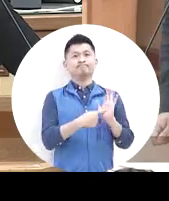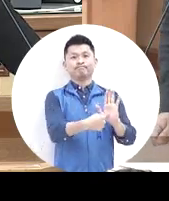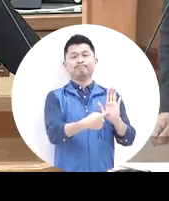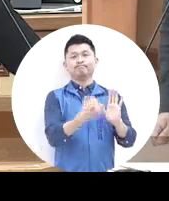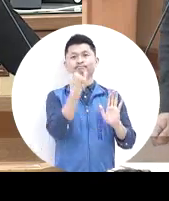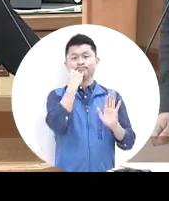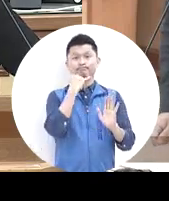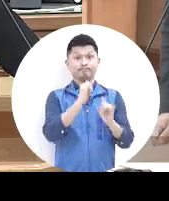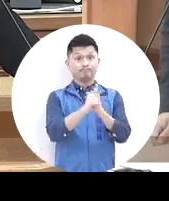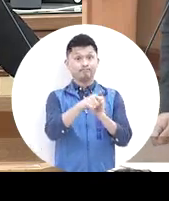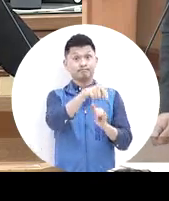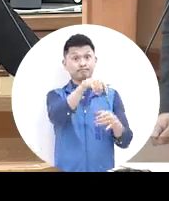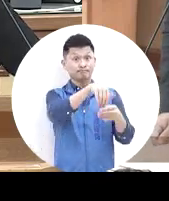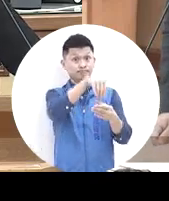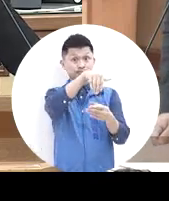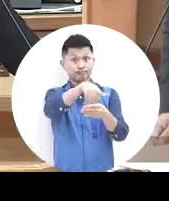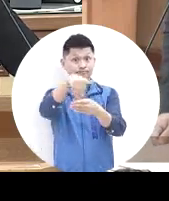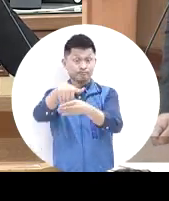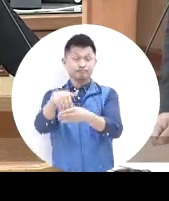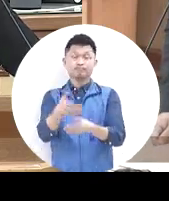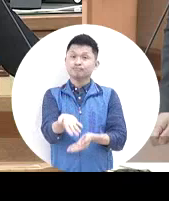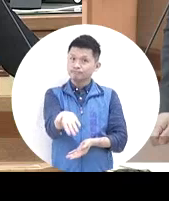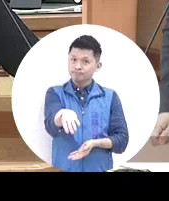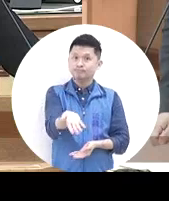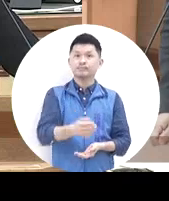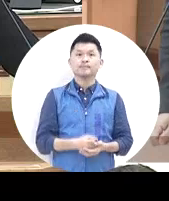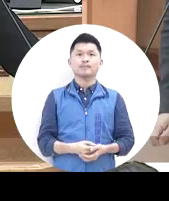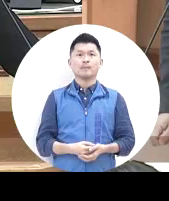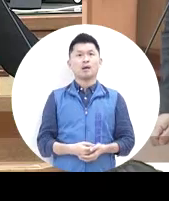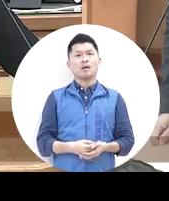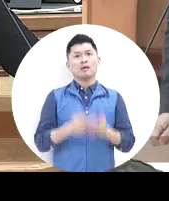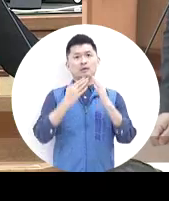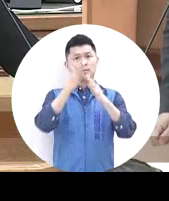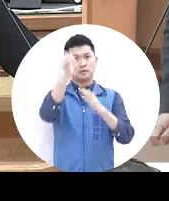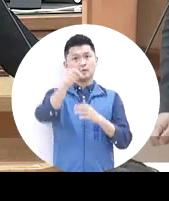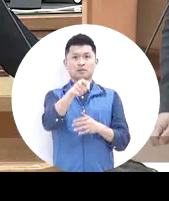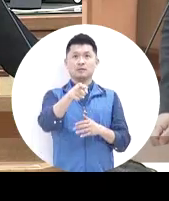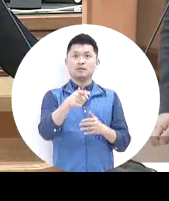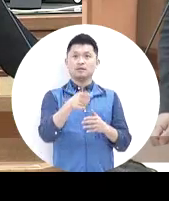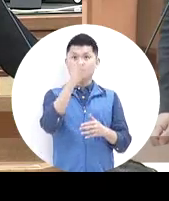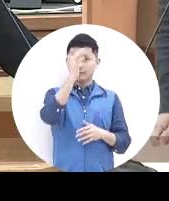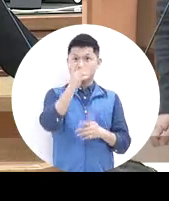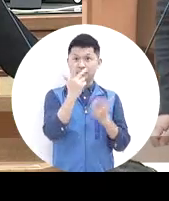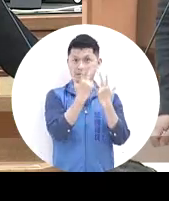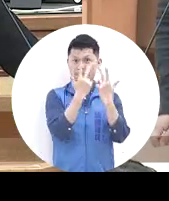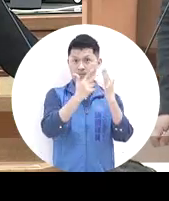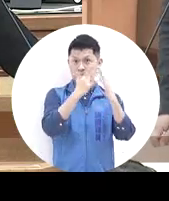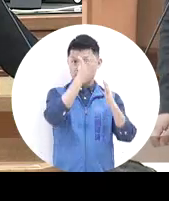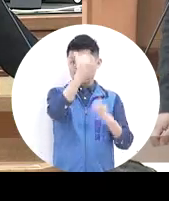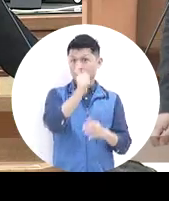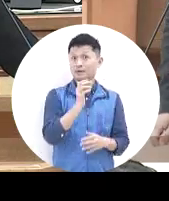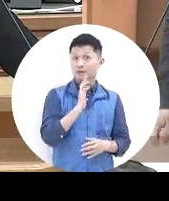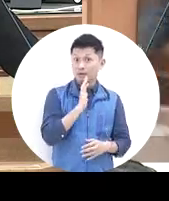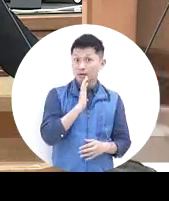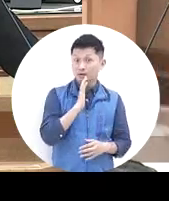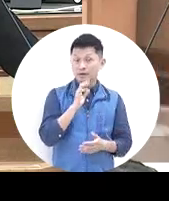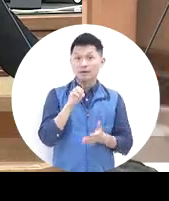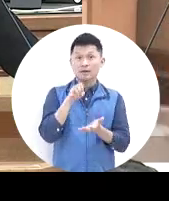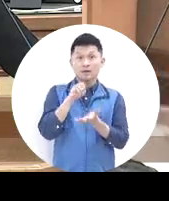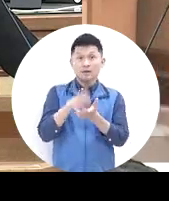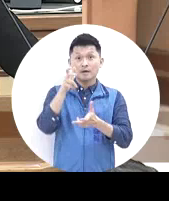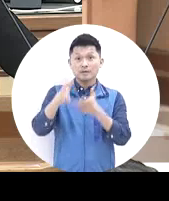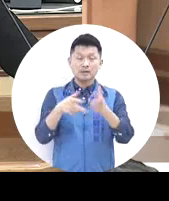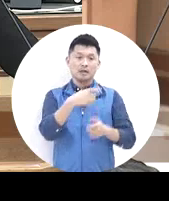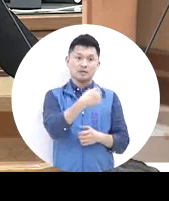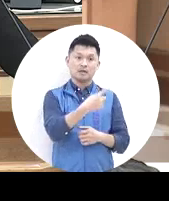重人民的选择。 市长，但是你做一个市长，尤其你又是新北市长， 面对合一合二，现在